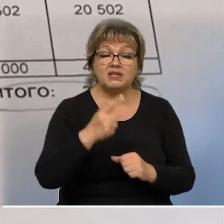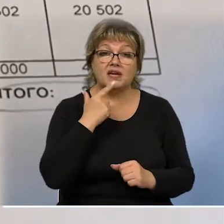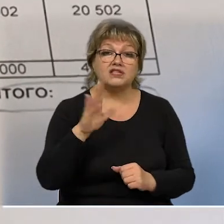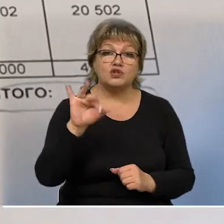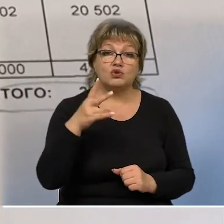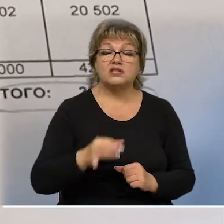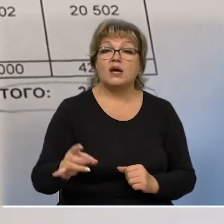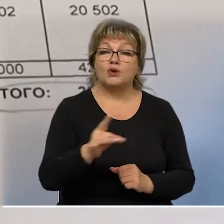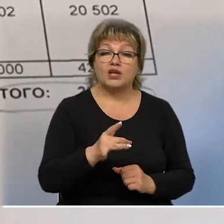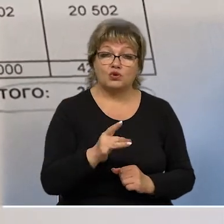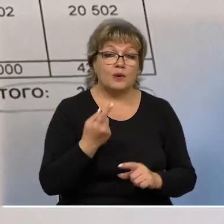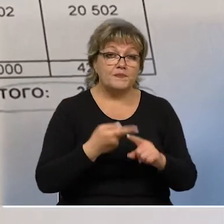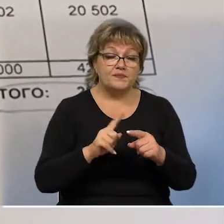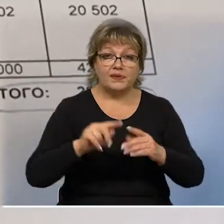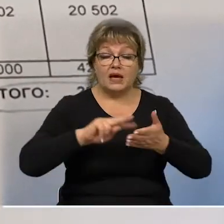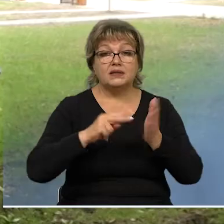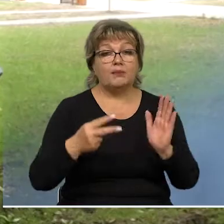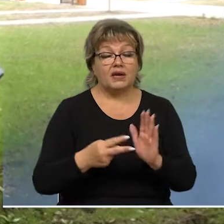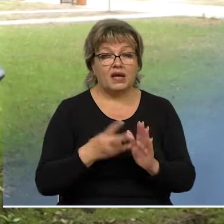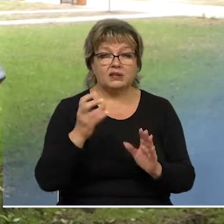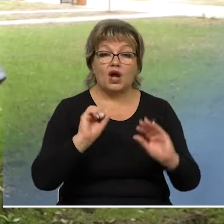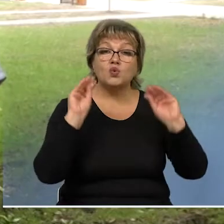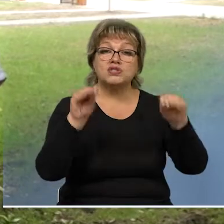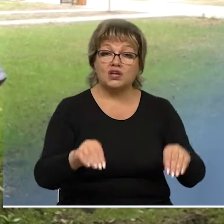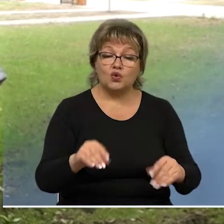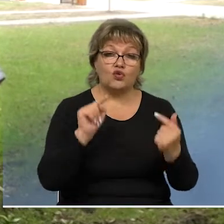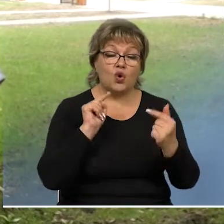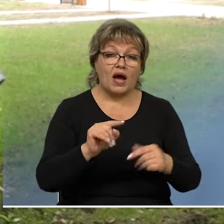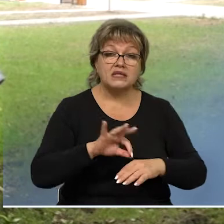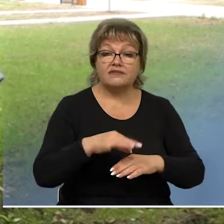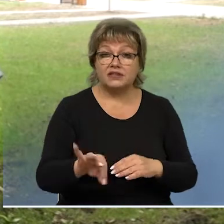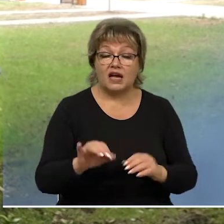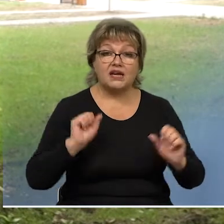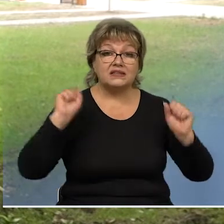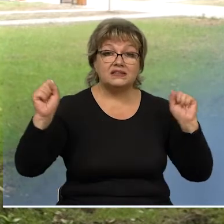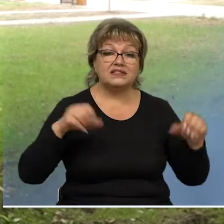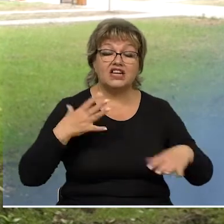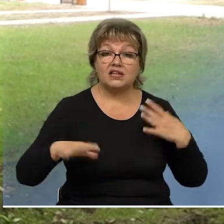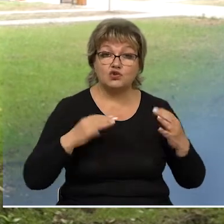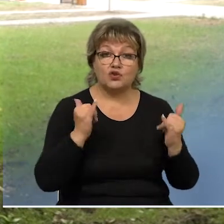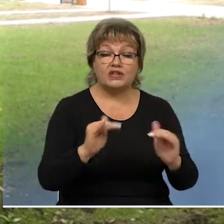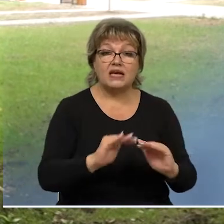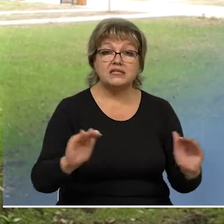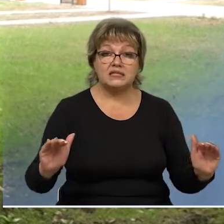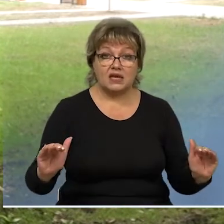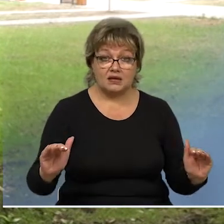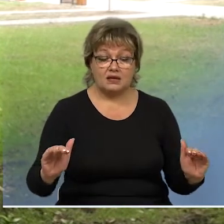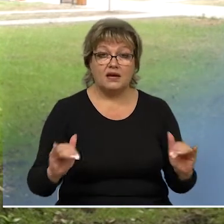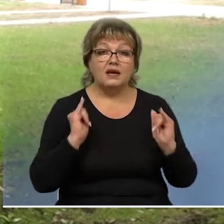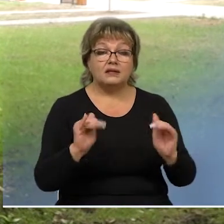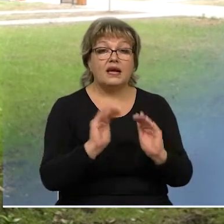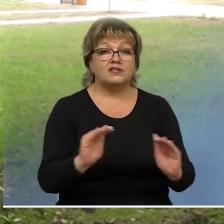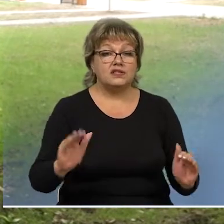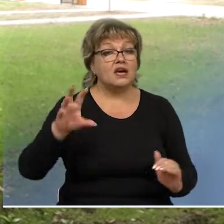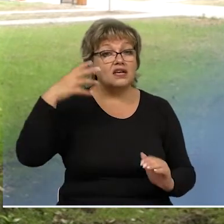первым победителем по красносулинского района это проект на установку антивандальных тренажеров для детей